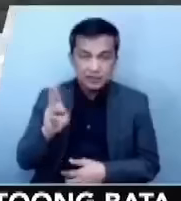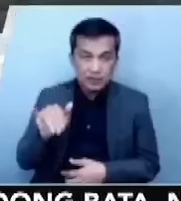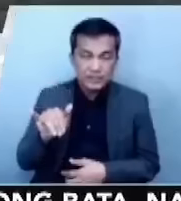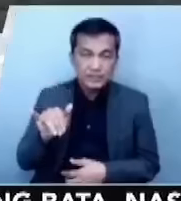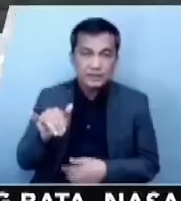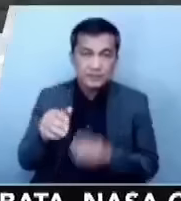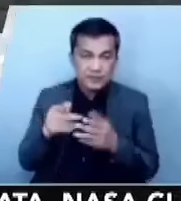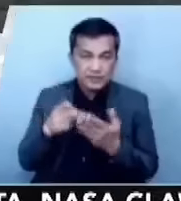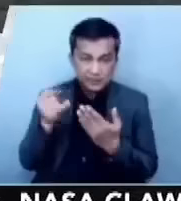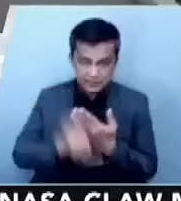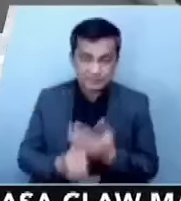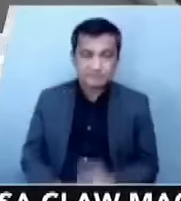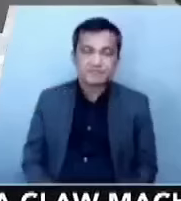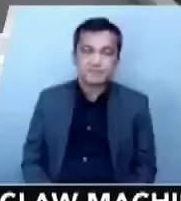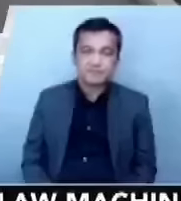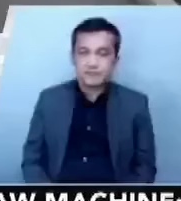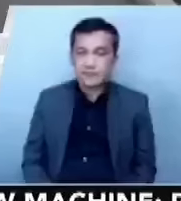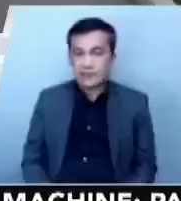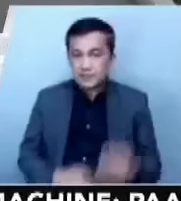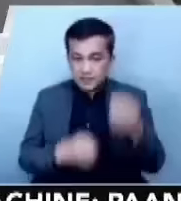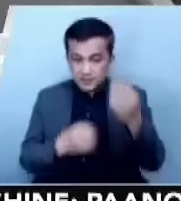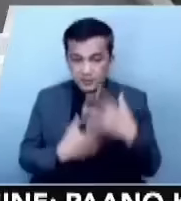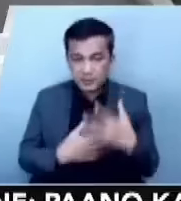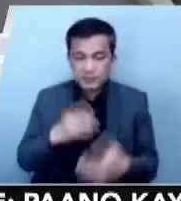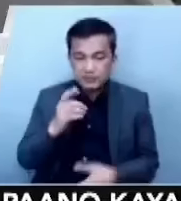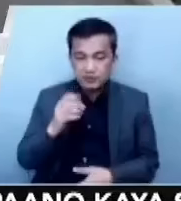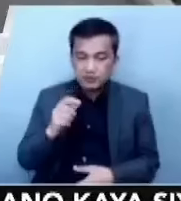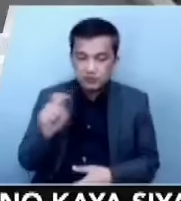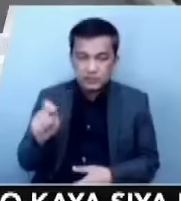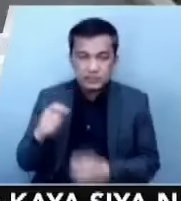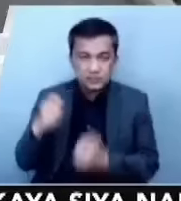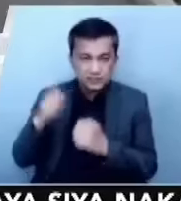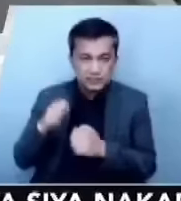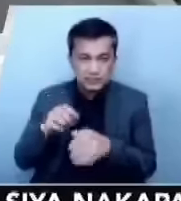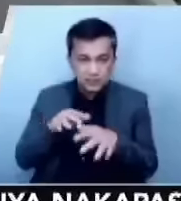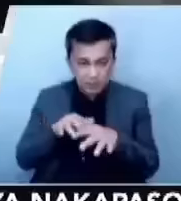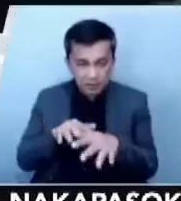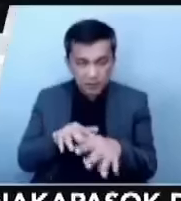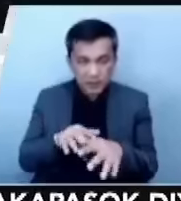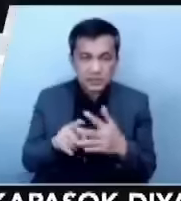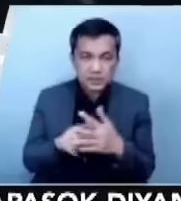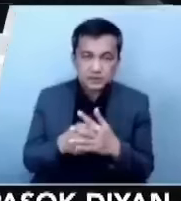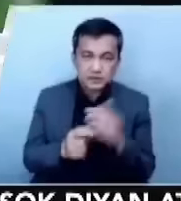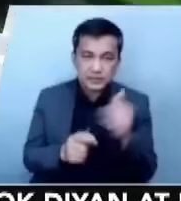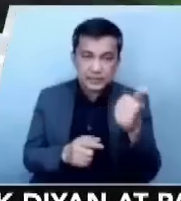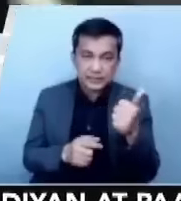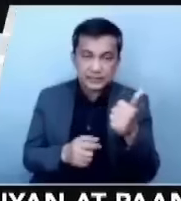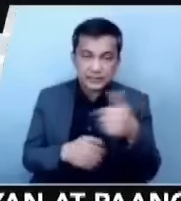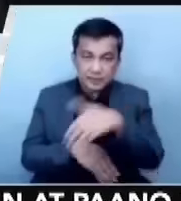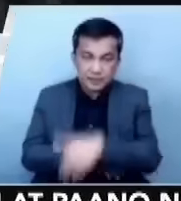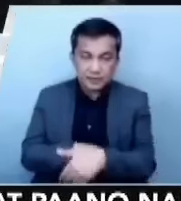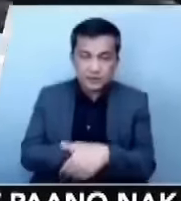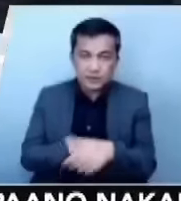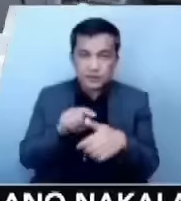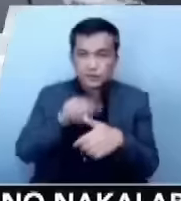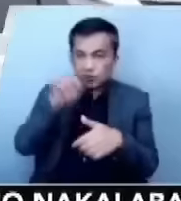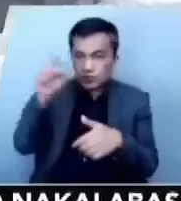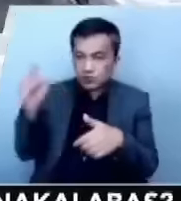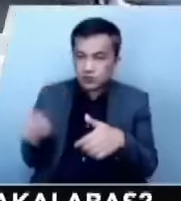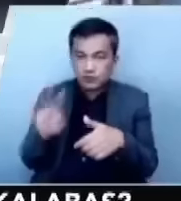Sa abiso ng Department of Transportation, asahan ang pagbagal ng daloy ng trapiko simula alas 10 ngayong gabi hanggang alas 4 ng madaling araw